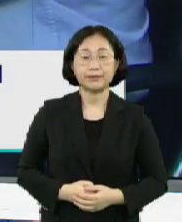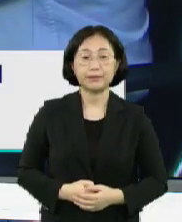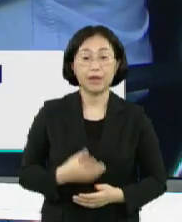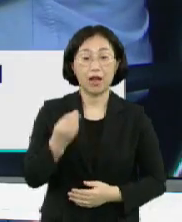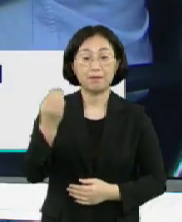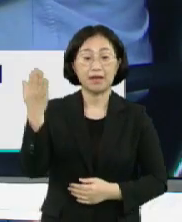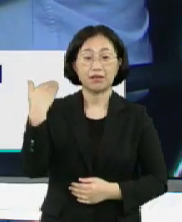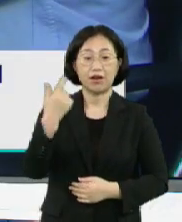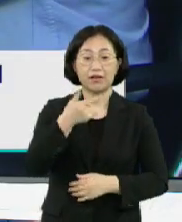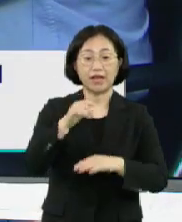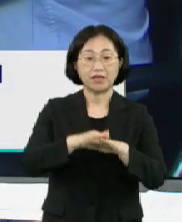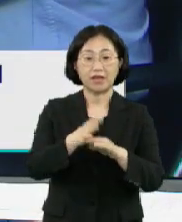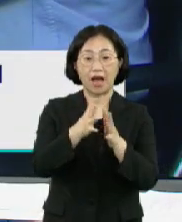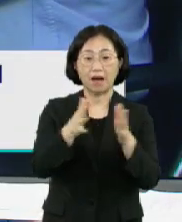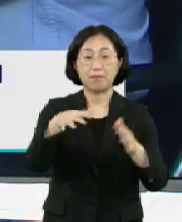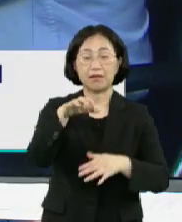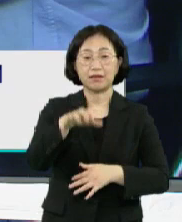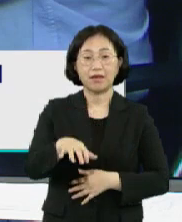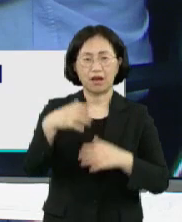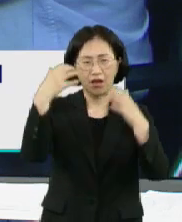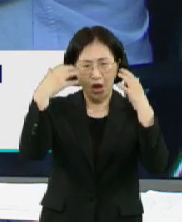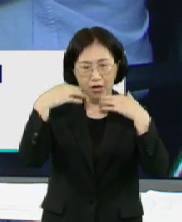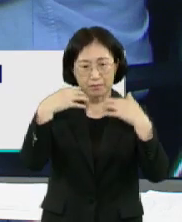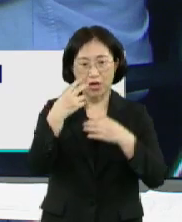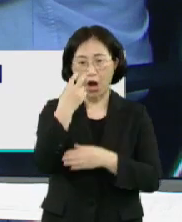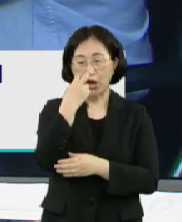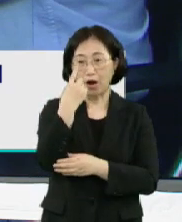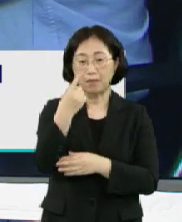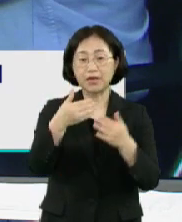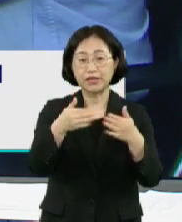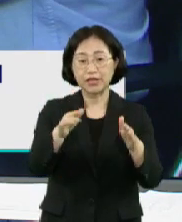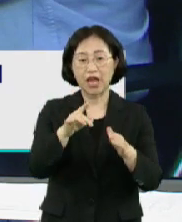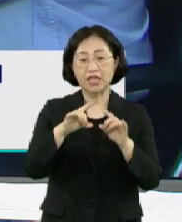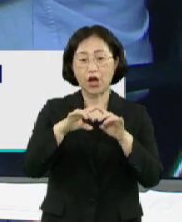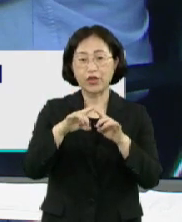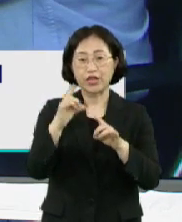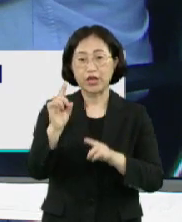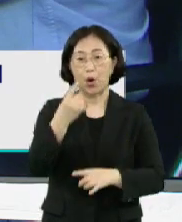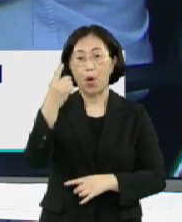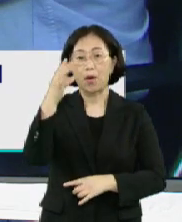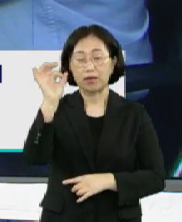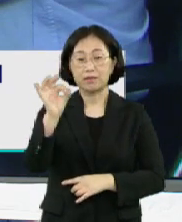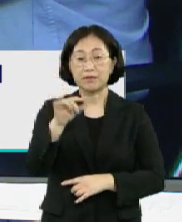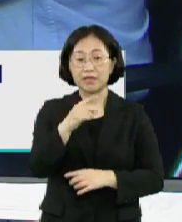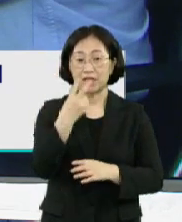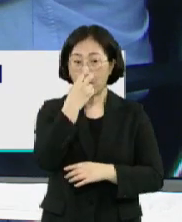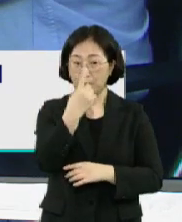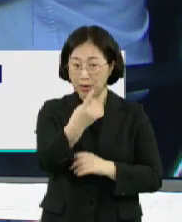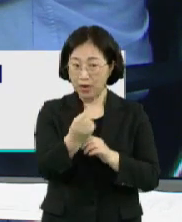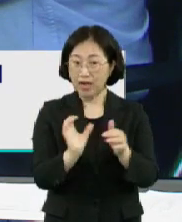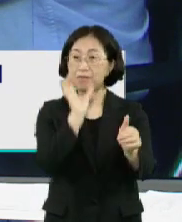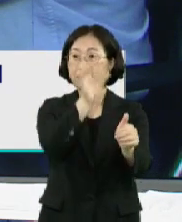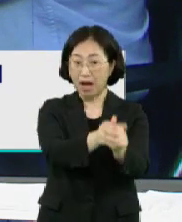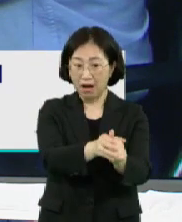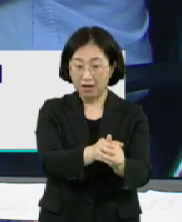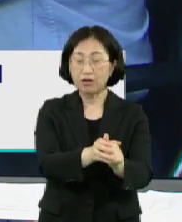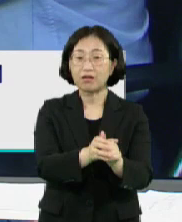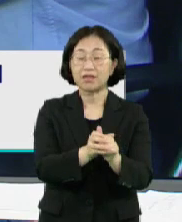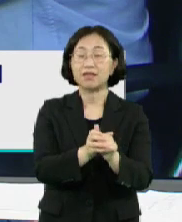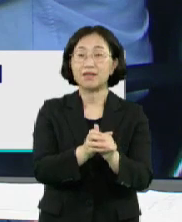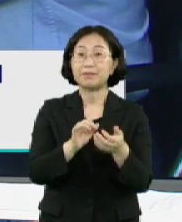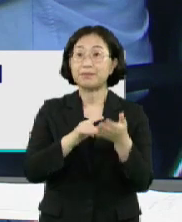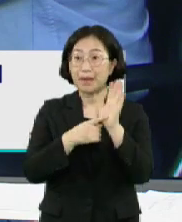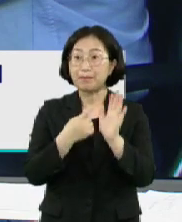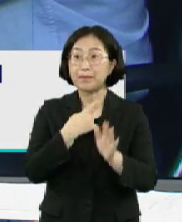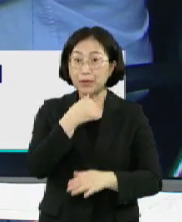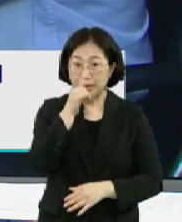얼마 전 대전의 한 아파트에서 여름철 경비실 에어컨 전기요금을 근무 중인 경비원들에게 청구한 소식, TJB가